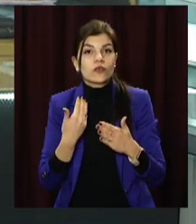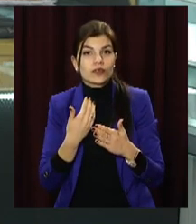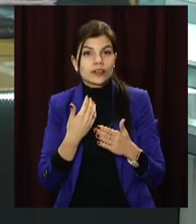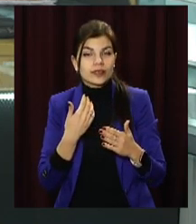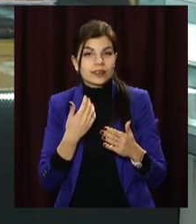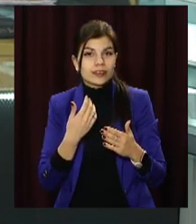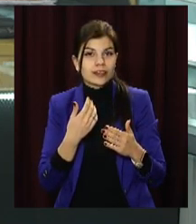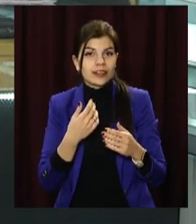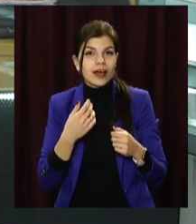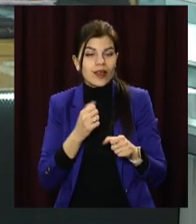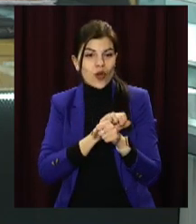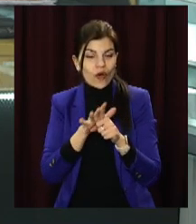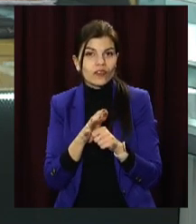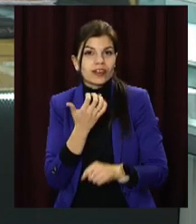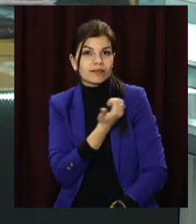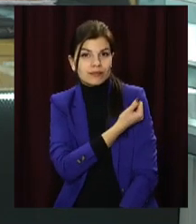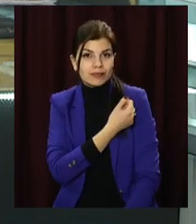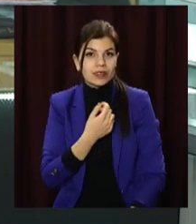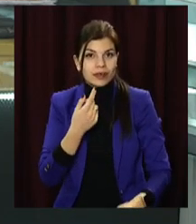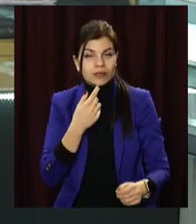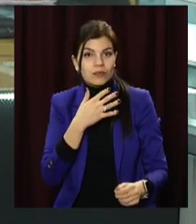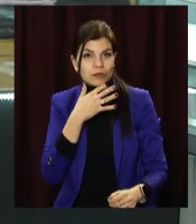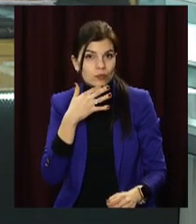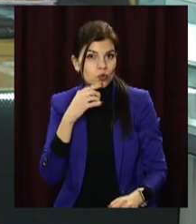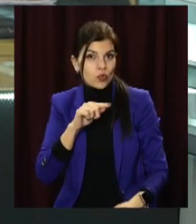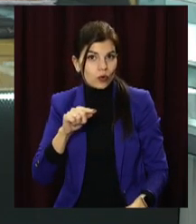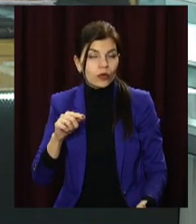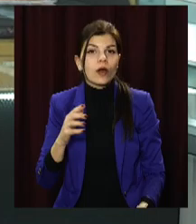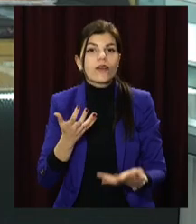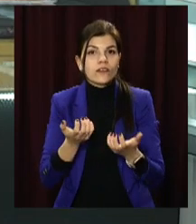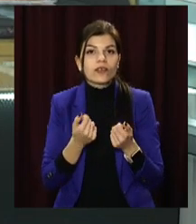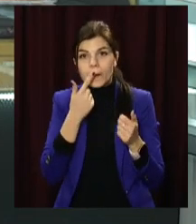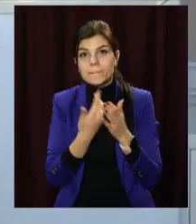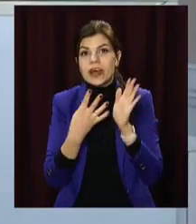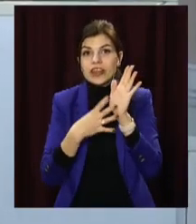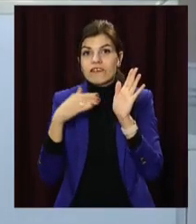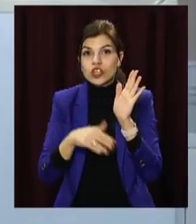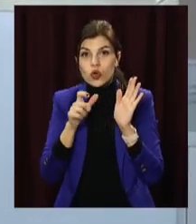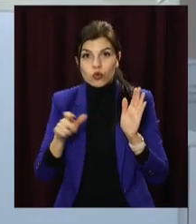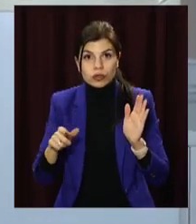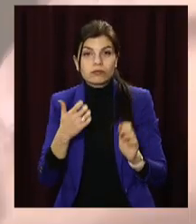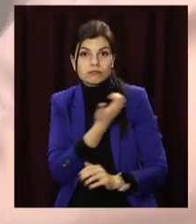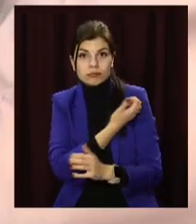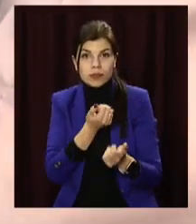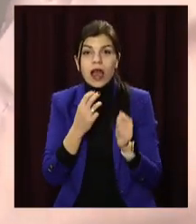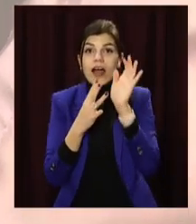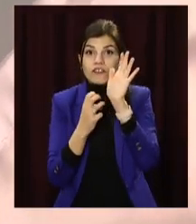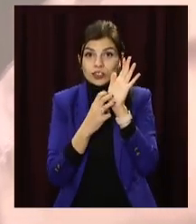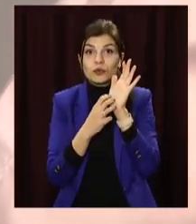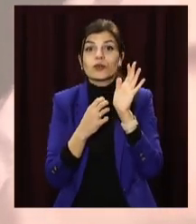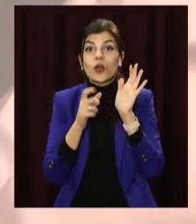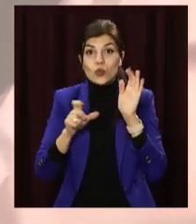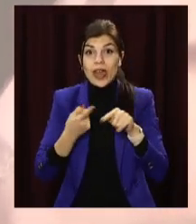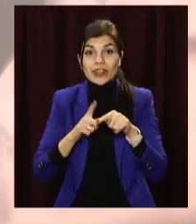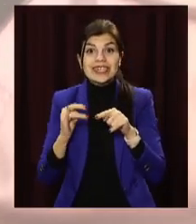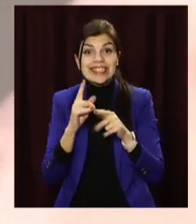понад 38 тисяч українців. За останню добу першу дозу вакцини отримали майже 9 тисяч людей. З них 800 – мешканці